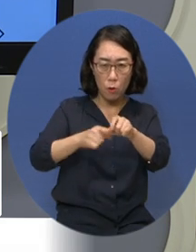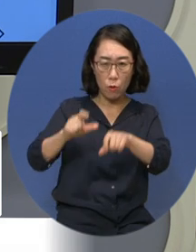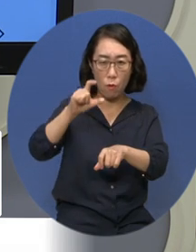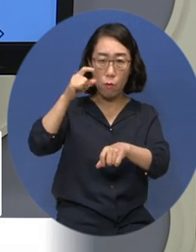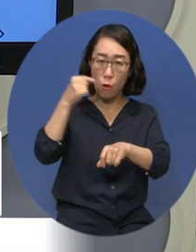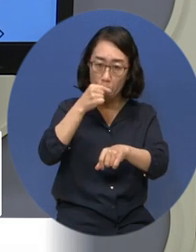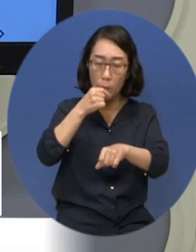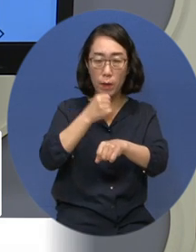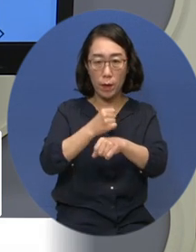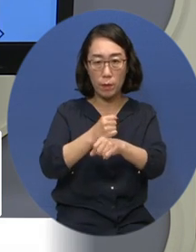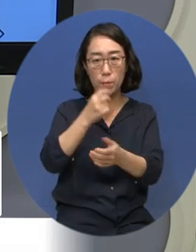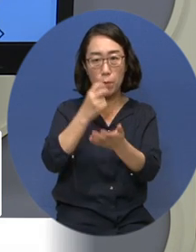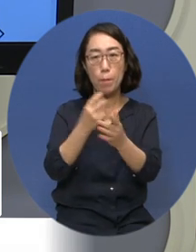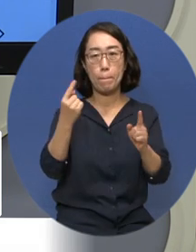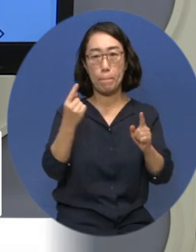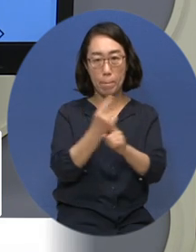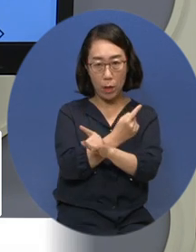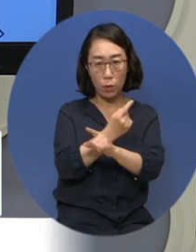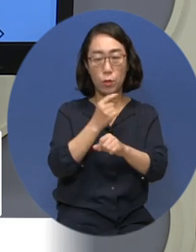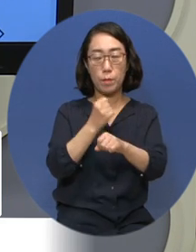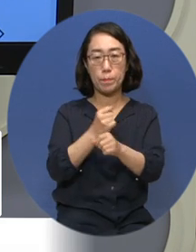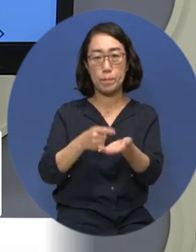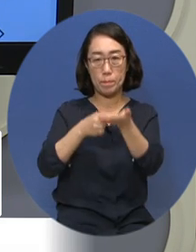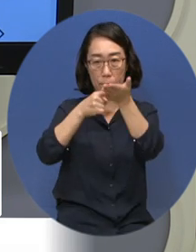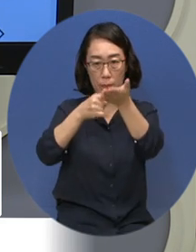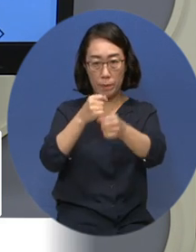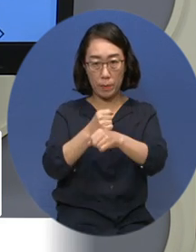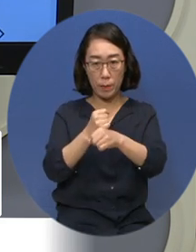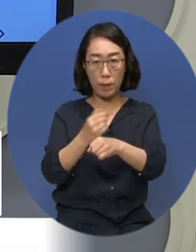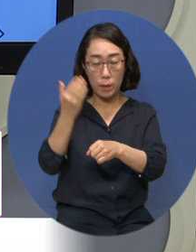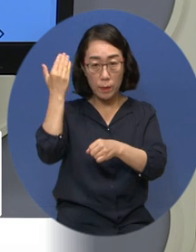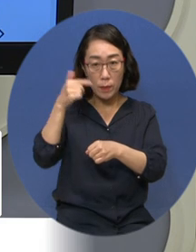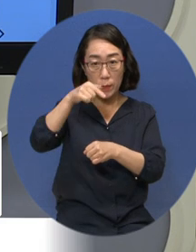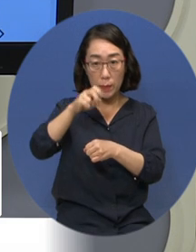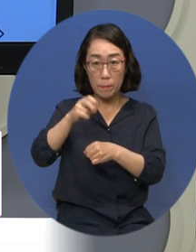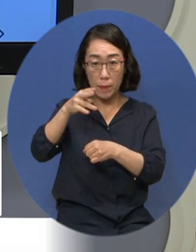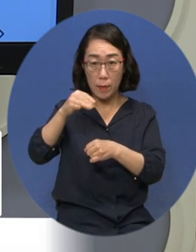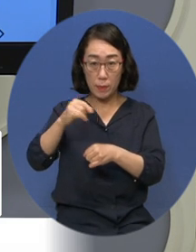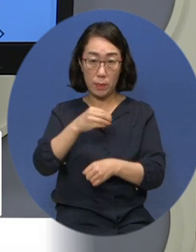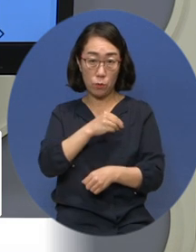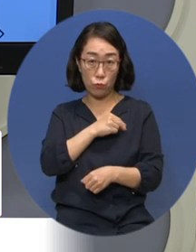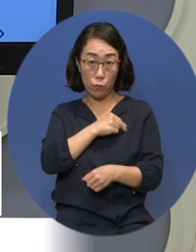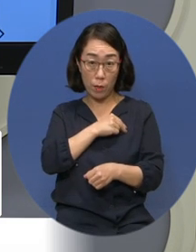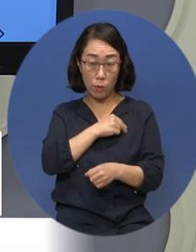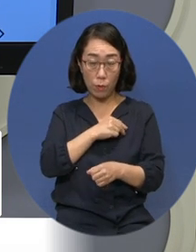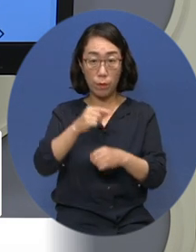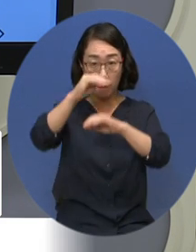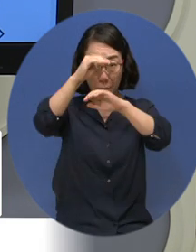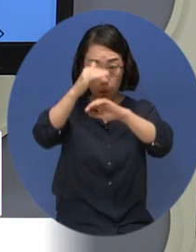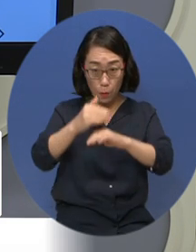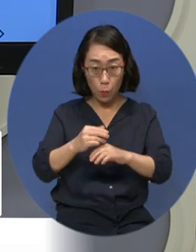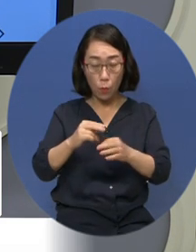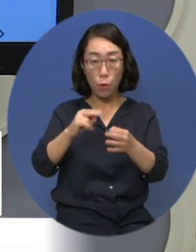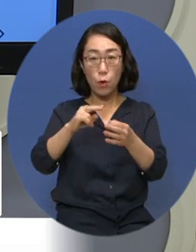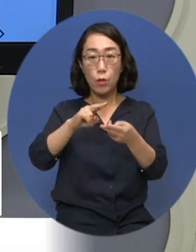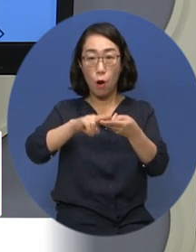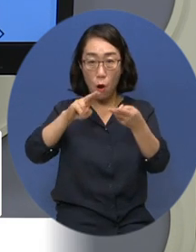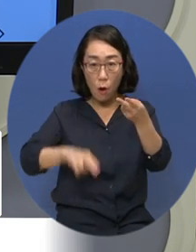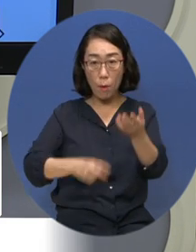발이 됩니다 지난 14일 국민의 힘 김이지 의원은 이 같은 내용을 담은 형법